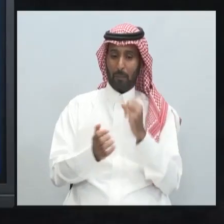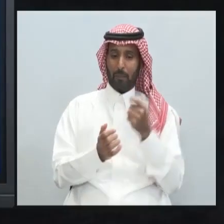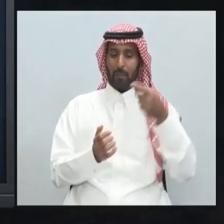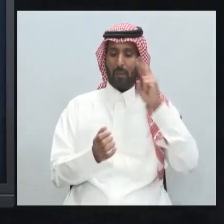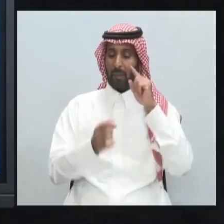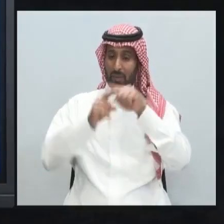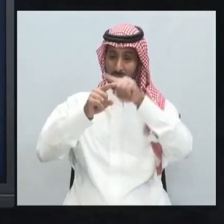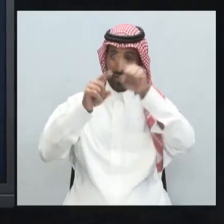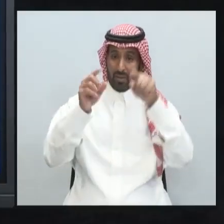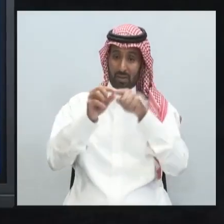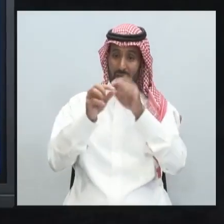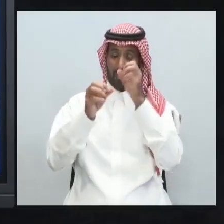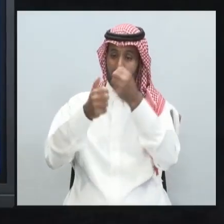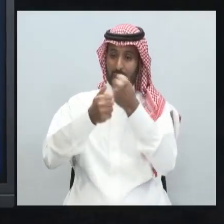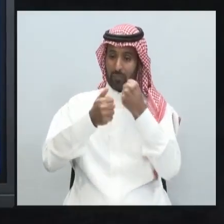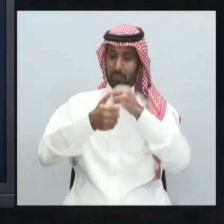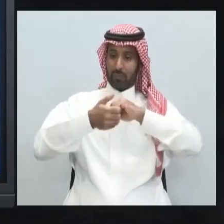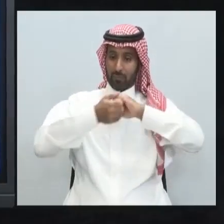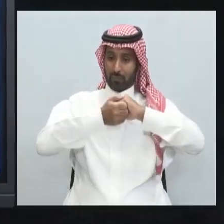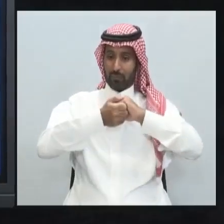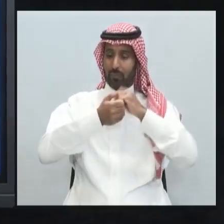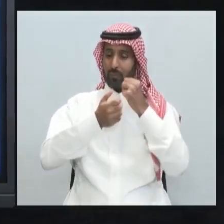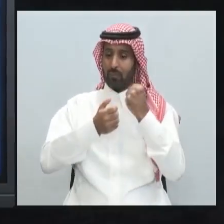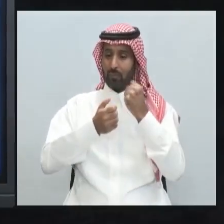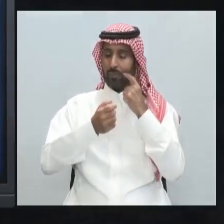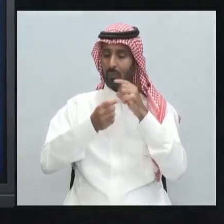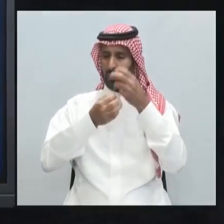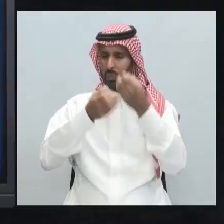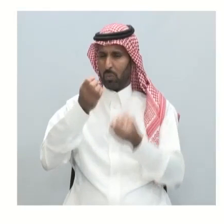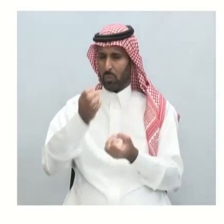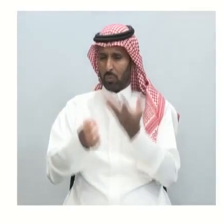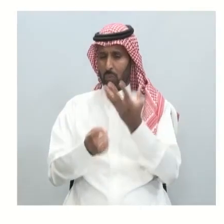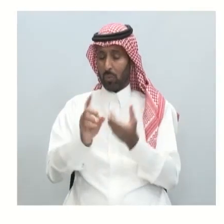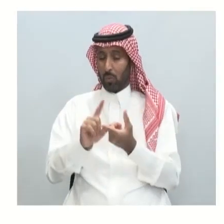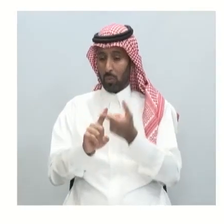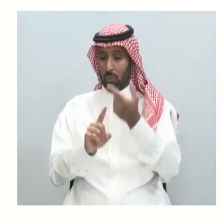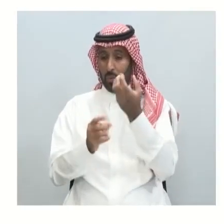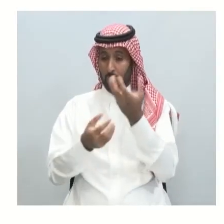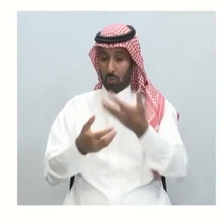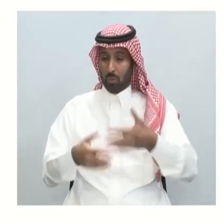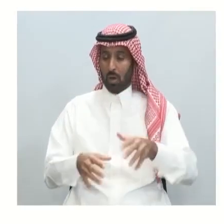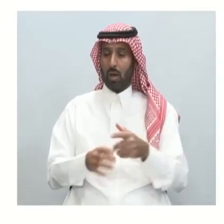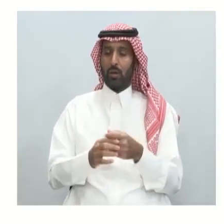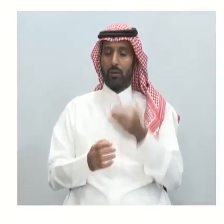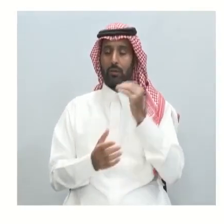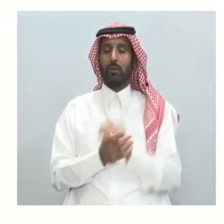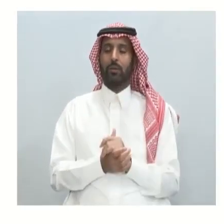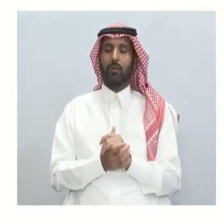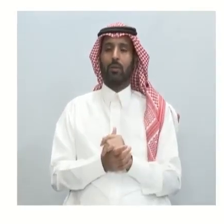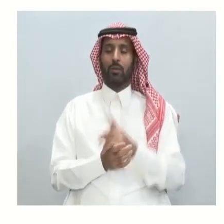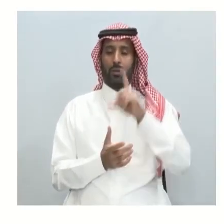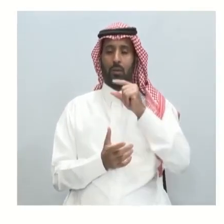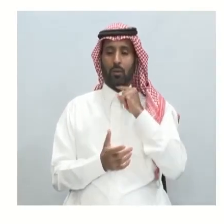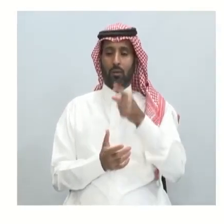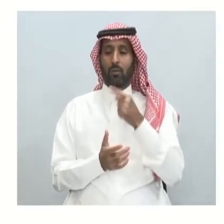بلوري شديد الترابط ودرجات انصهار عاليه جدا الخلاصه